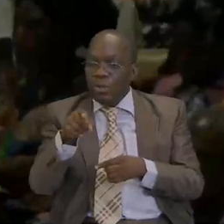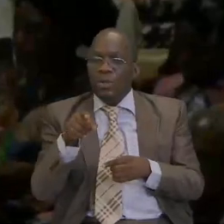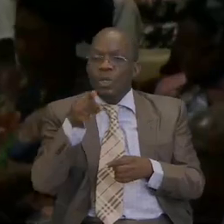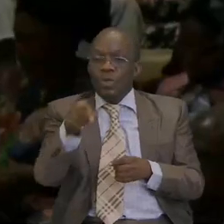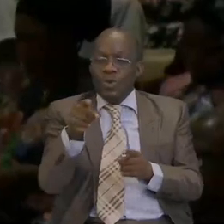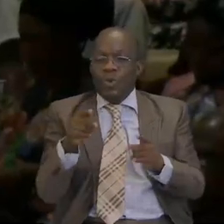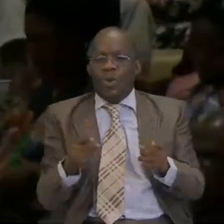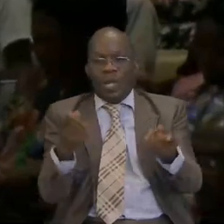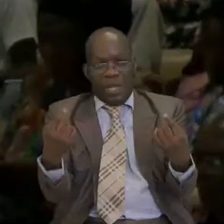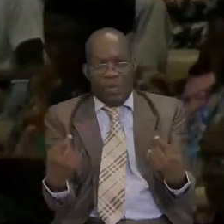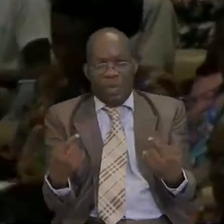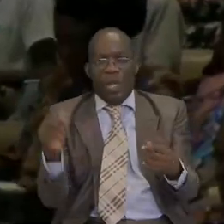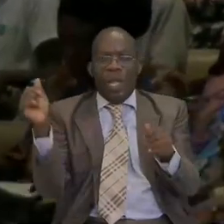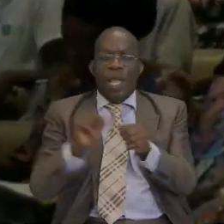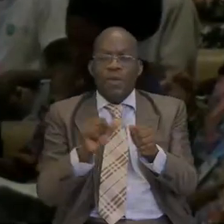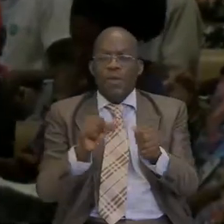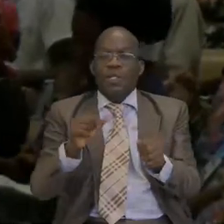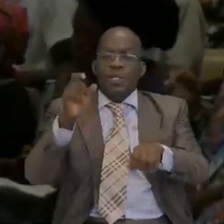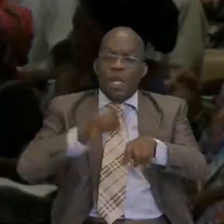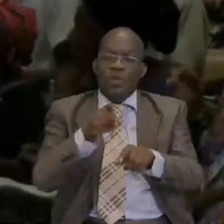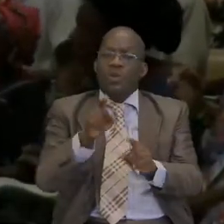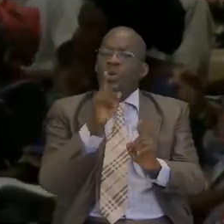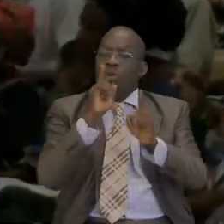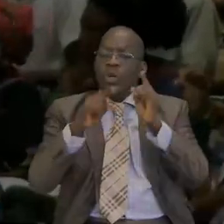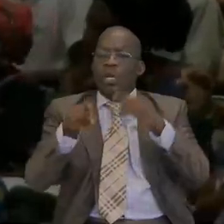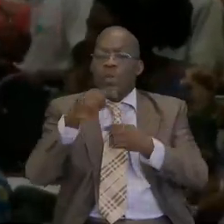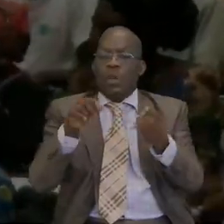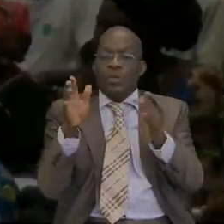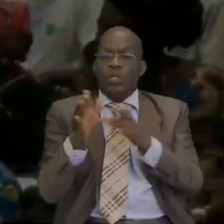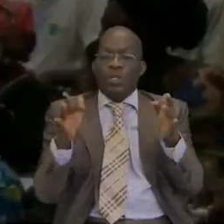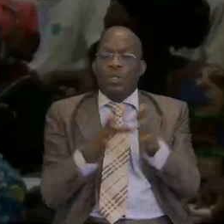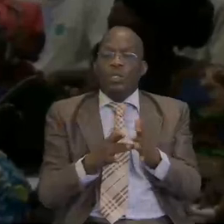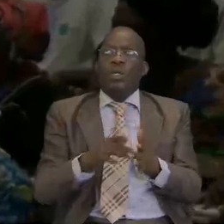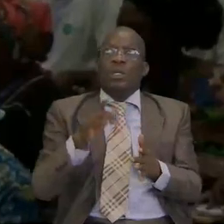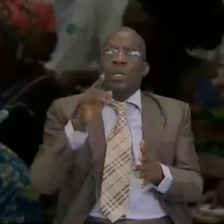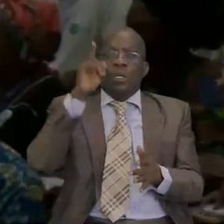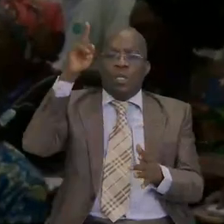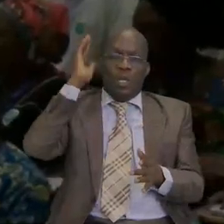montres. Chaque fois que tu parles de Jésus, il va se manifester.